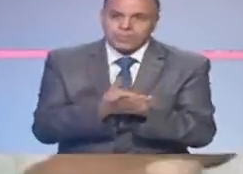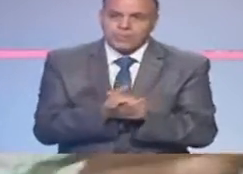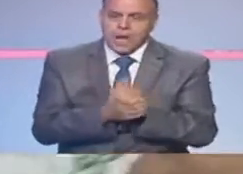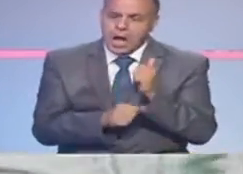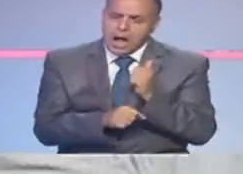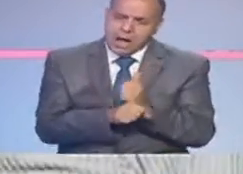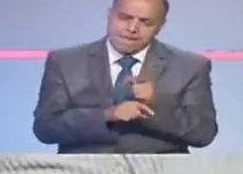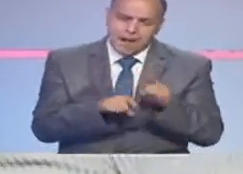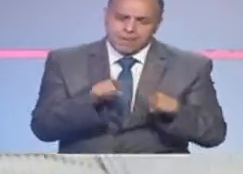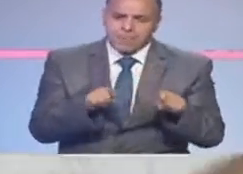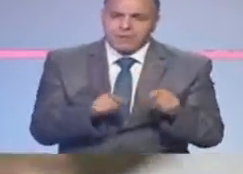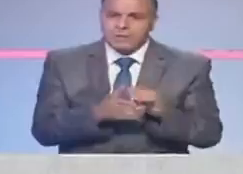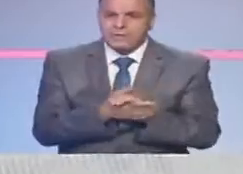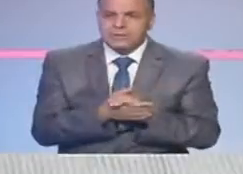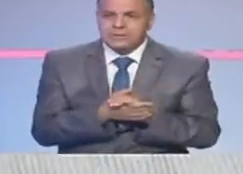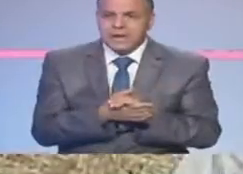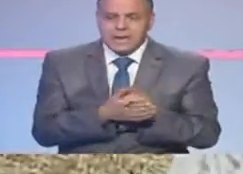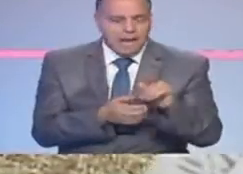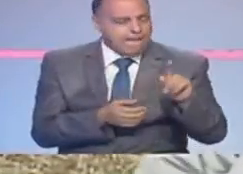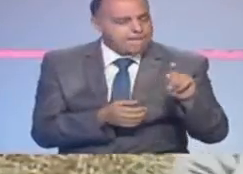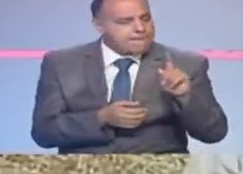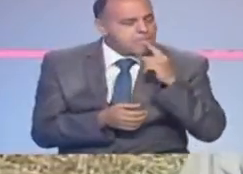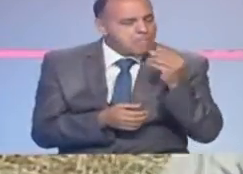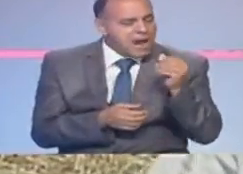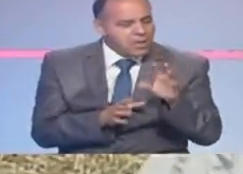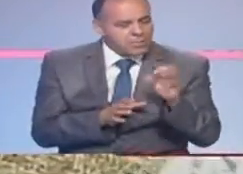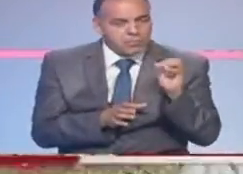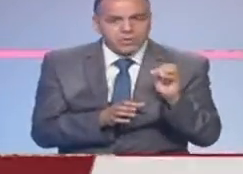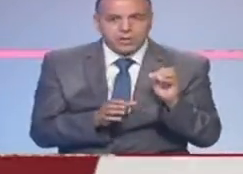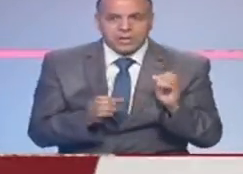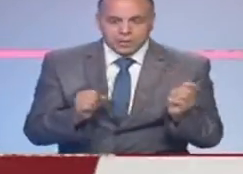عم المنجد